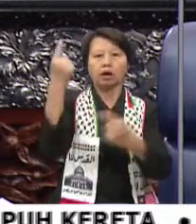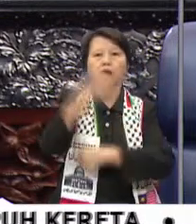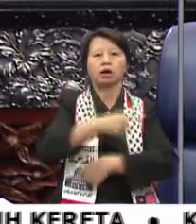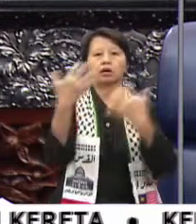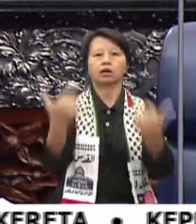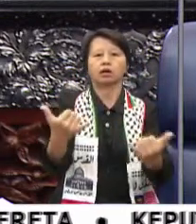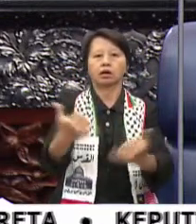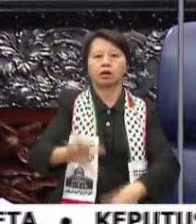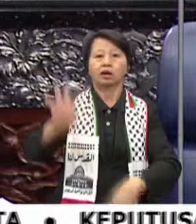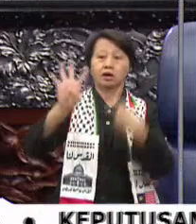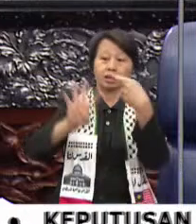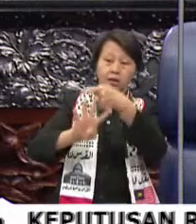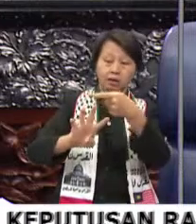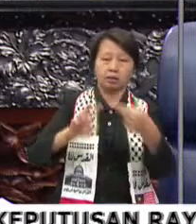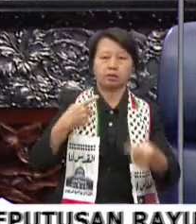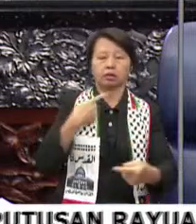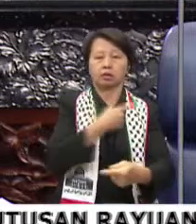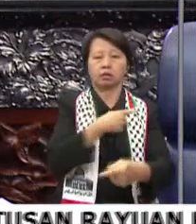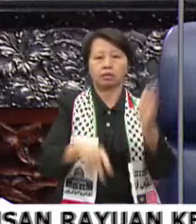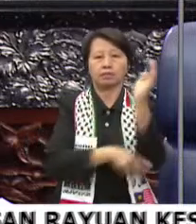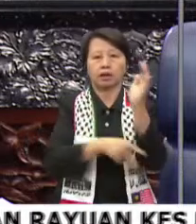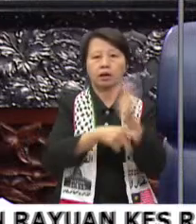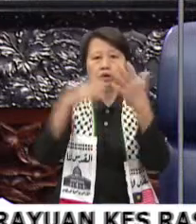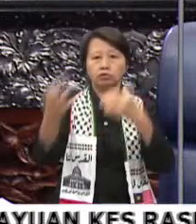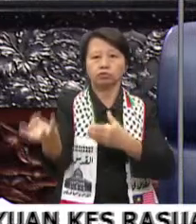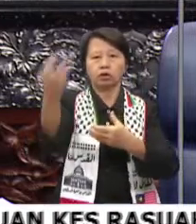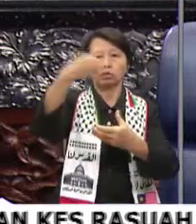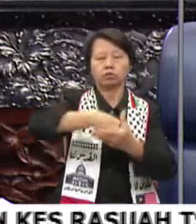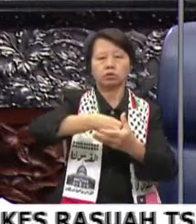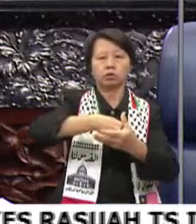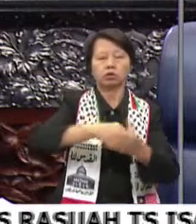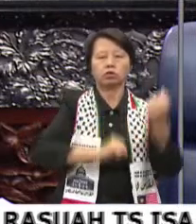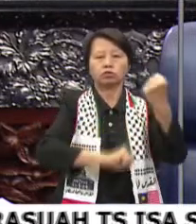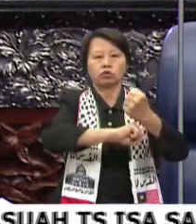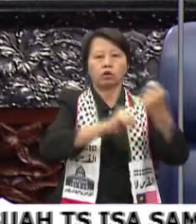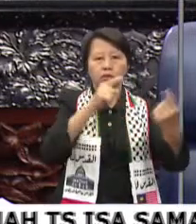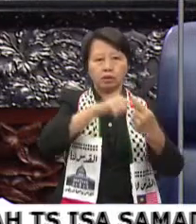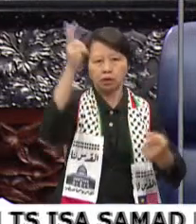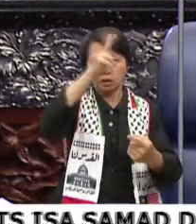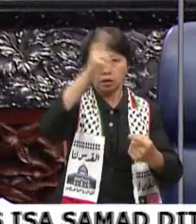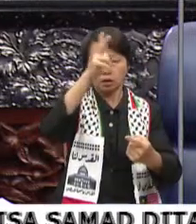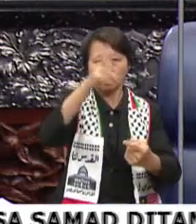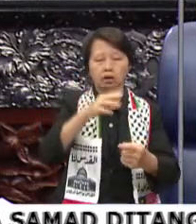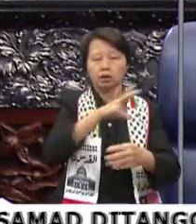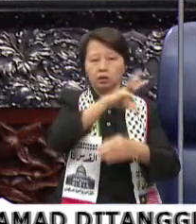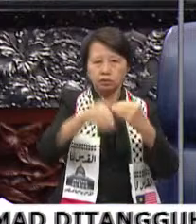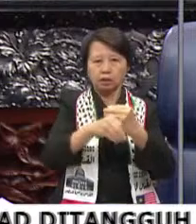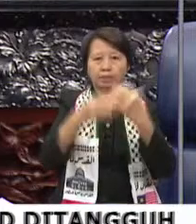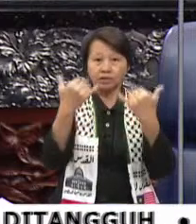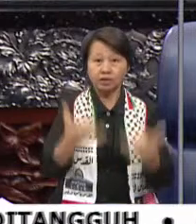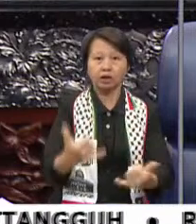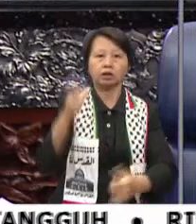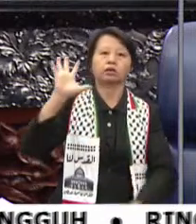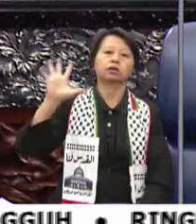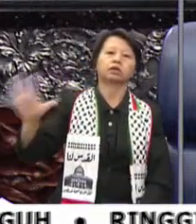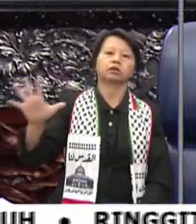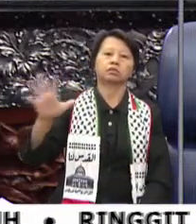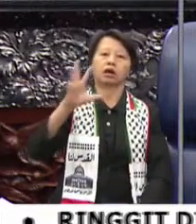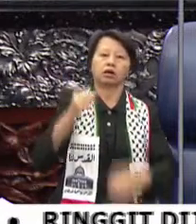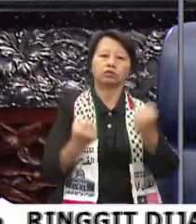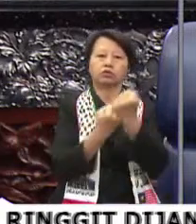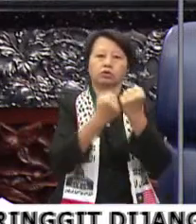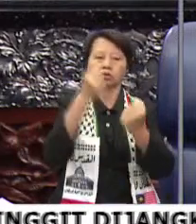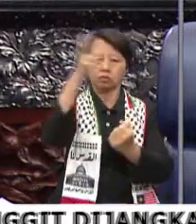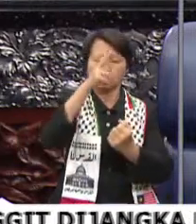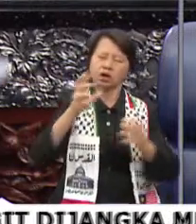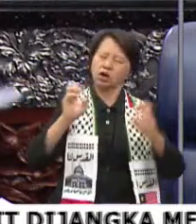ini Empat ahli parlimen bersatu telah menyatakan sokongan kepada keran tambah sekarang ini lima tak ada